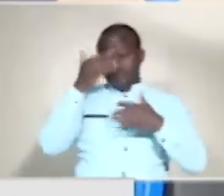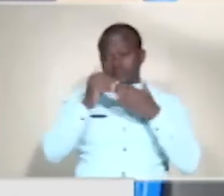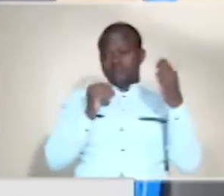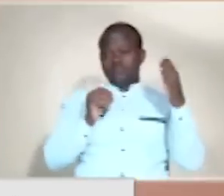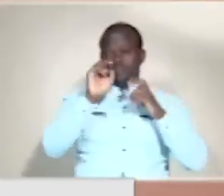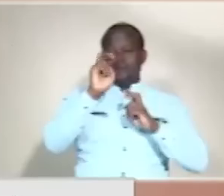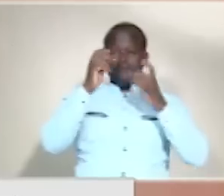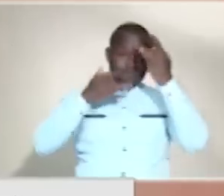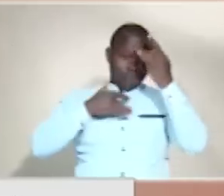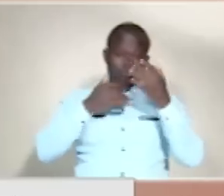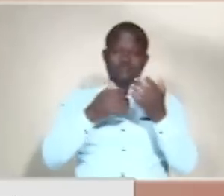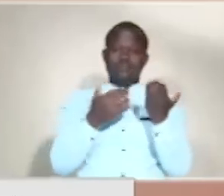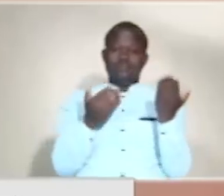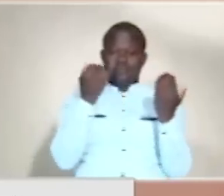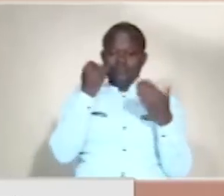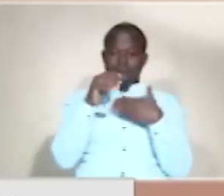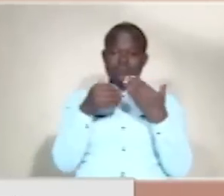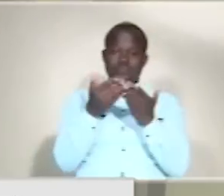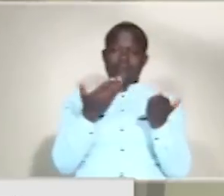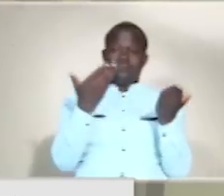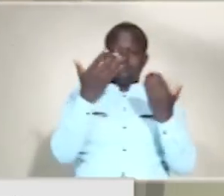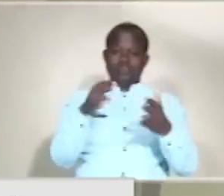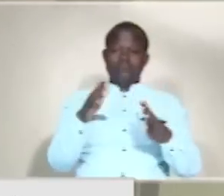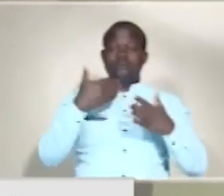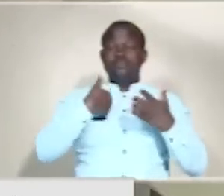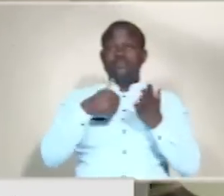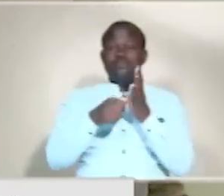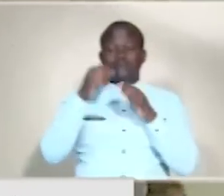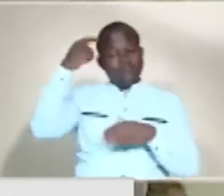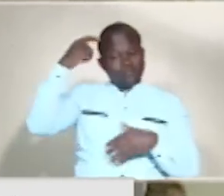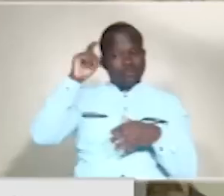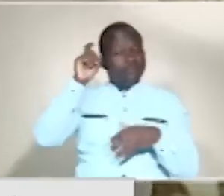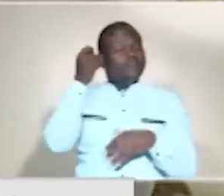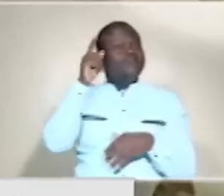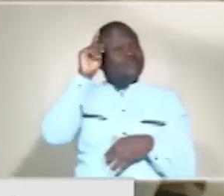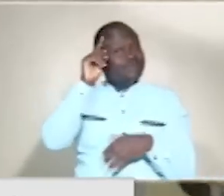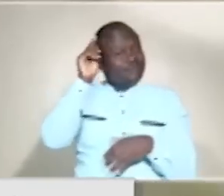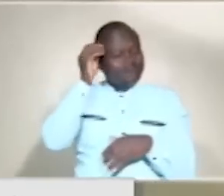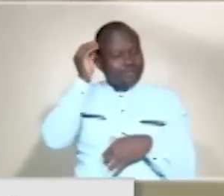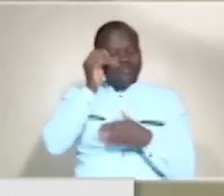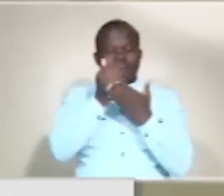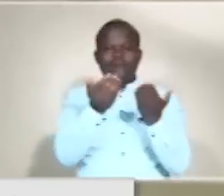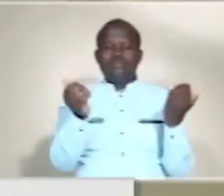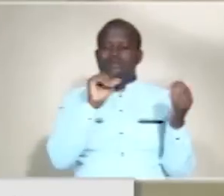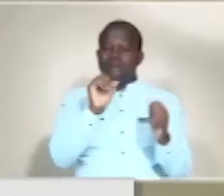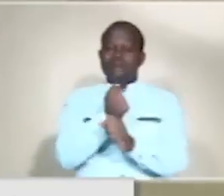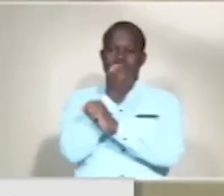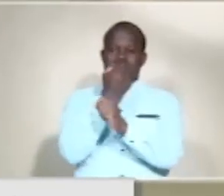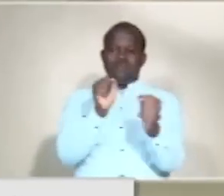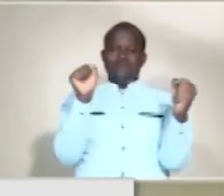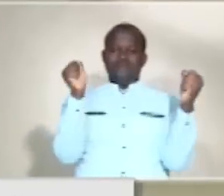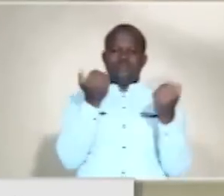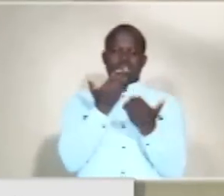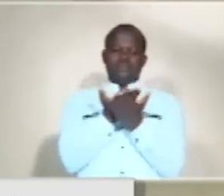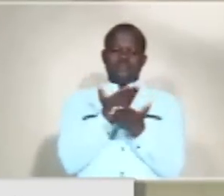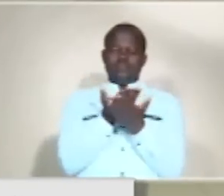umwana arwara. Iyo amaze kugira ikibazo cyo mu mutwe gutekereza nyine urumva no gufasha wa mwana ntibiba bizakunda. Biba